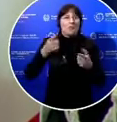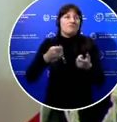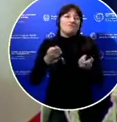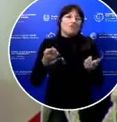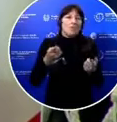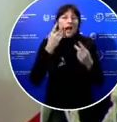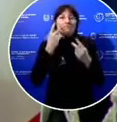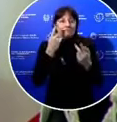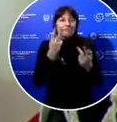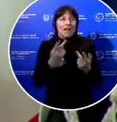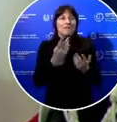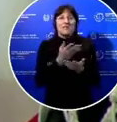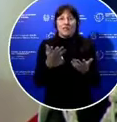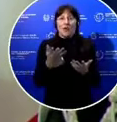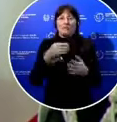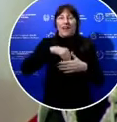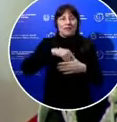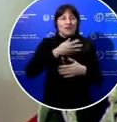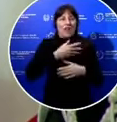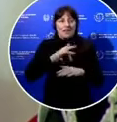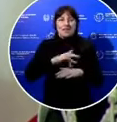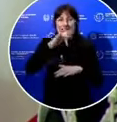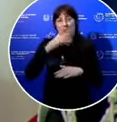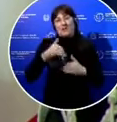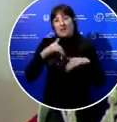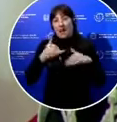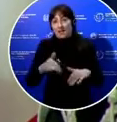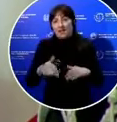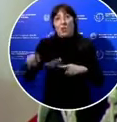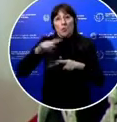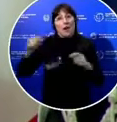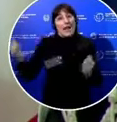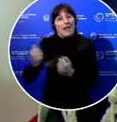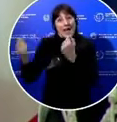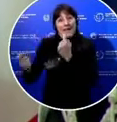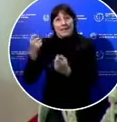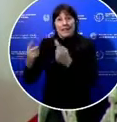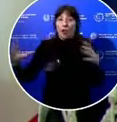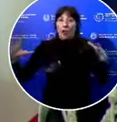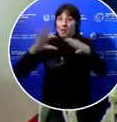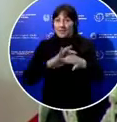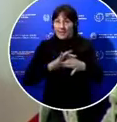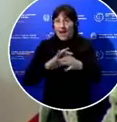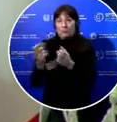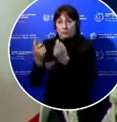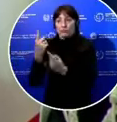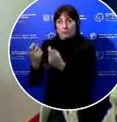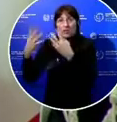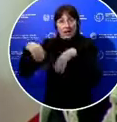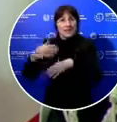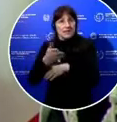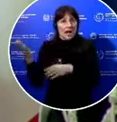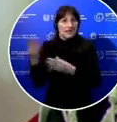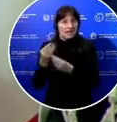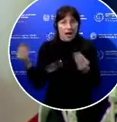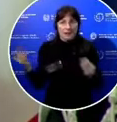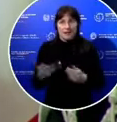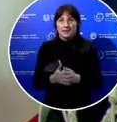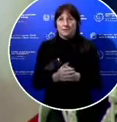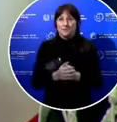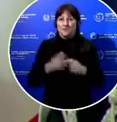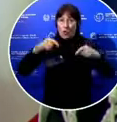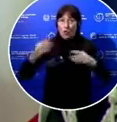tema, organizzando peraltro alcuni eventi culturali collaterali. Questa conferenza non costituisce, come diceva